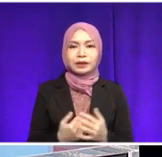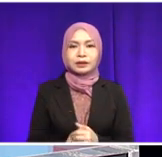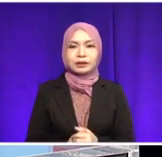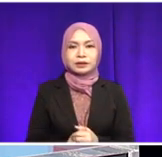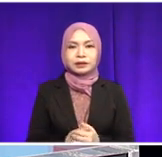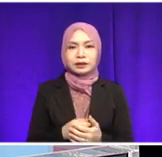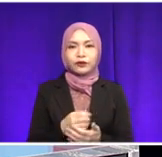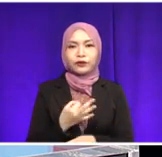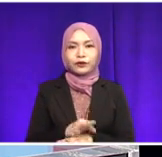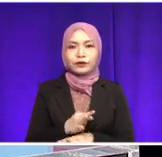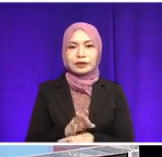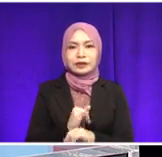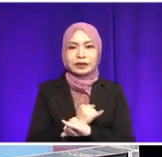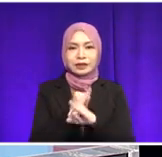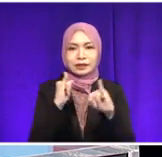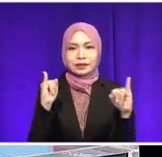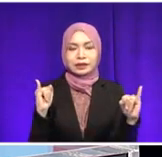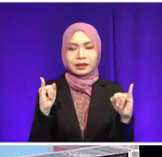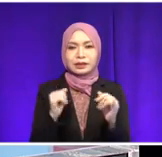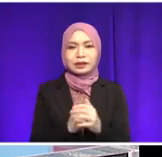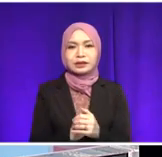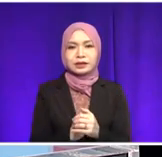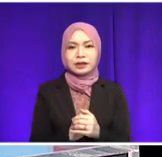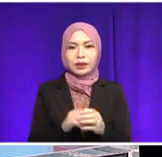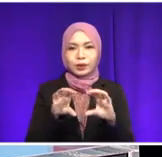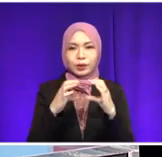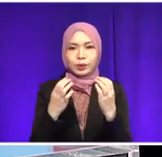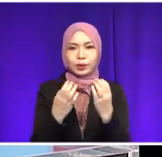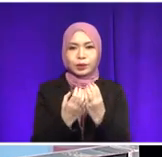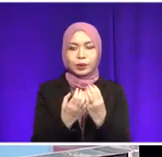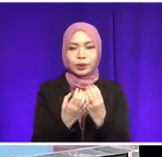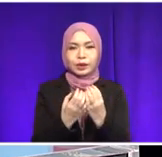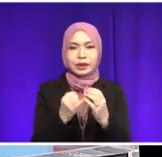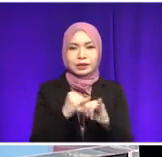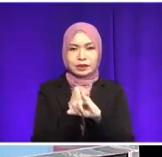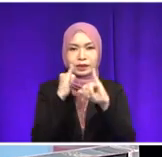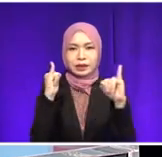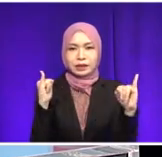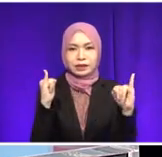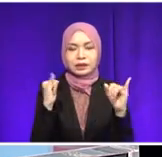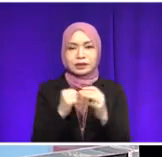fungsinya jelas kumpulan sasarannya jelas kemudian